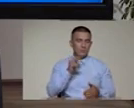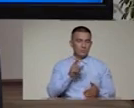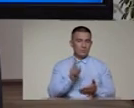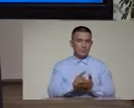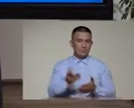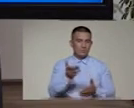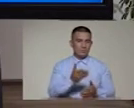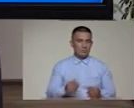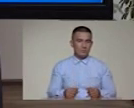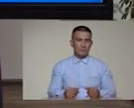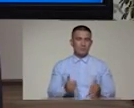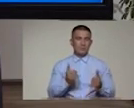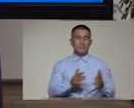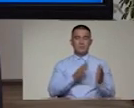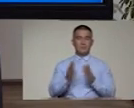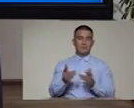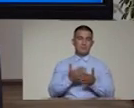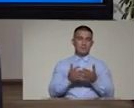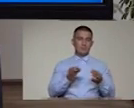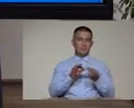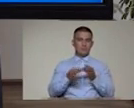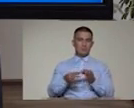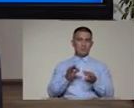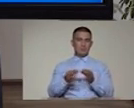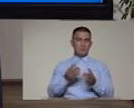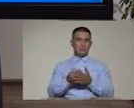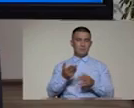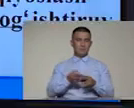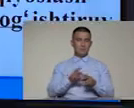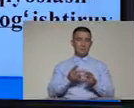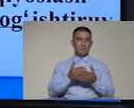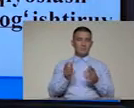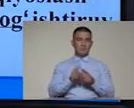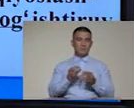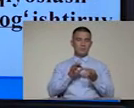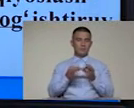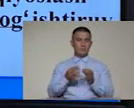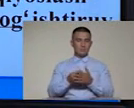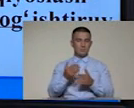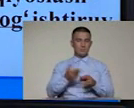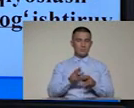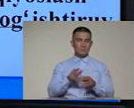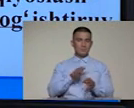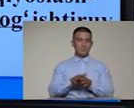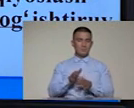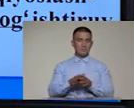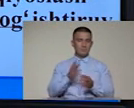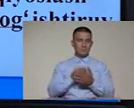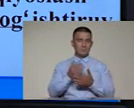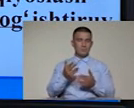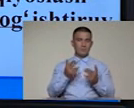qiling. Keling, endi bog'lovchilarga to'xtalib o'tamiz. Bog'lovchilar vazifasiga ko'ra